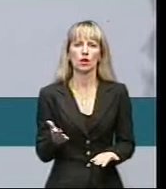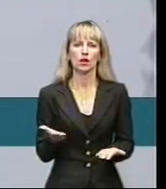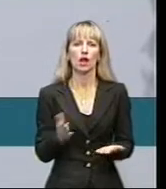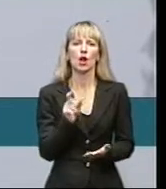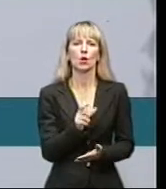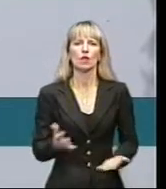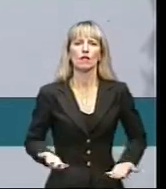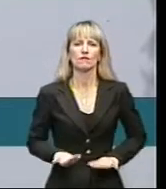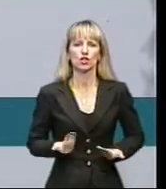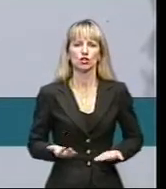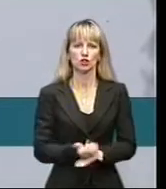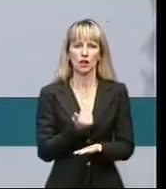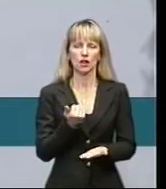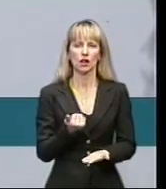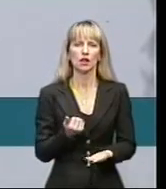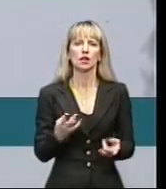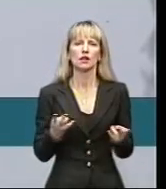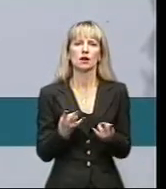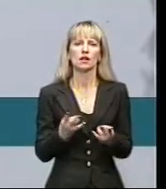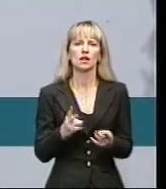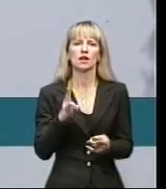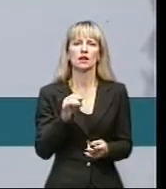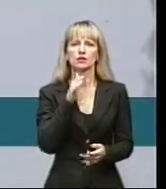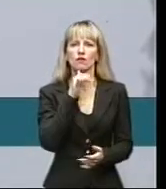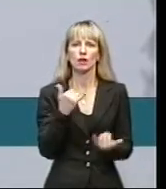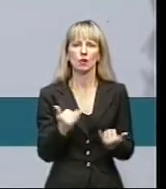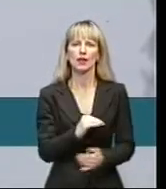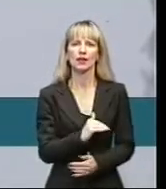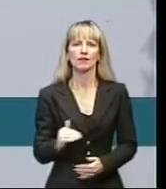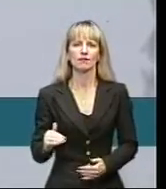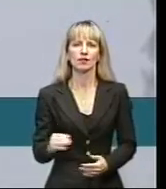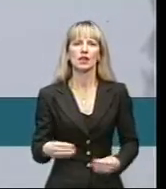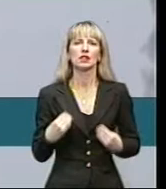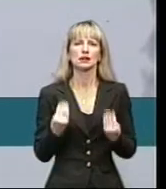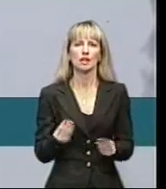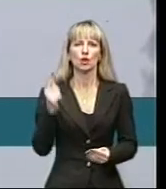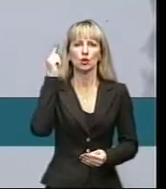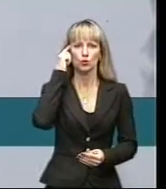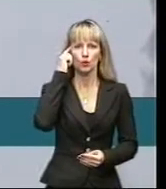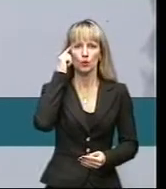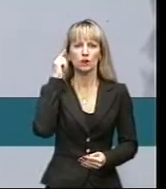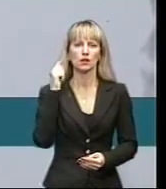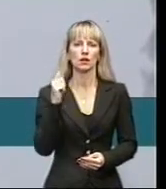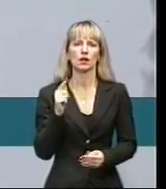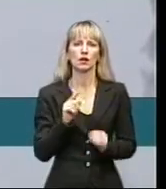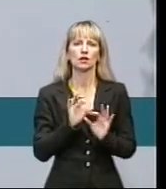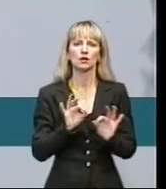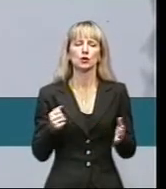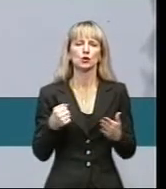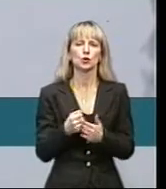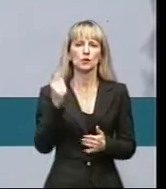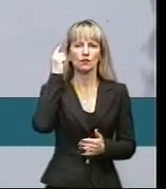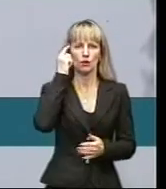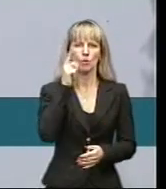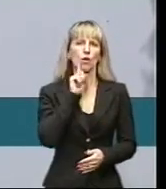вижили. Треба все-таки на сучасному рівні дати розуміння, донести до свідомості